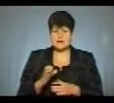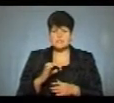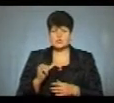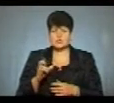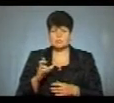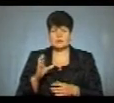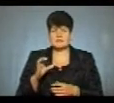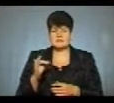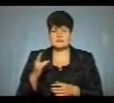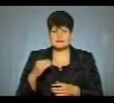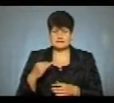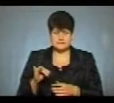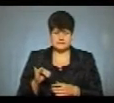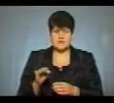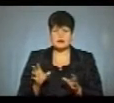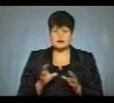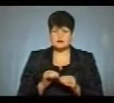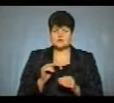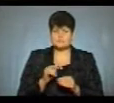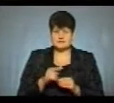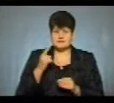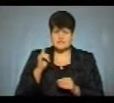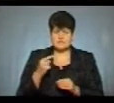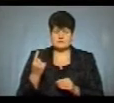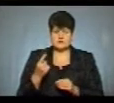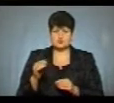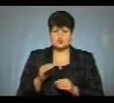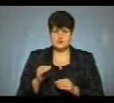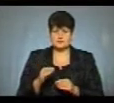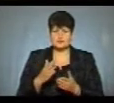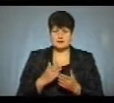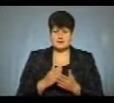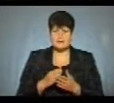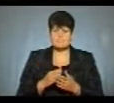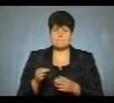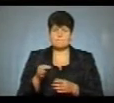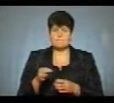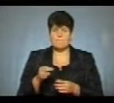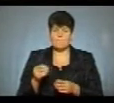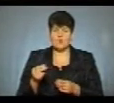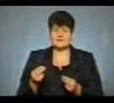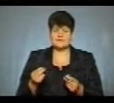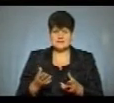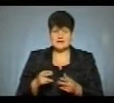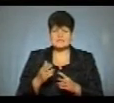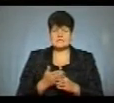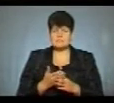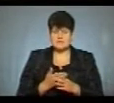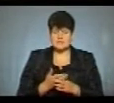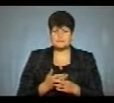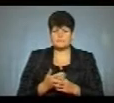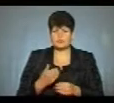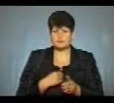технологічно мається на увазі. Разом з тим, як ви знаєте, з 1 жовтня йде монетизація пільг. Хотів би зазначити і торкнутися цієї